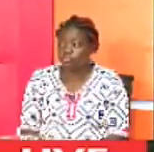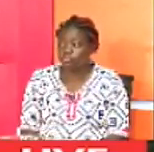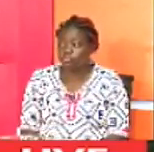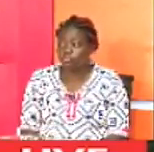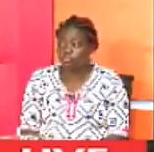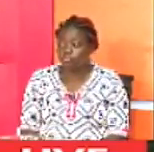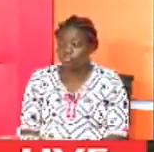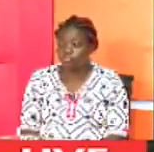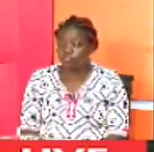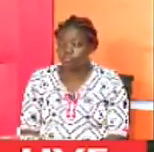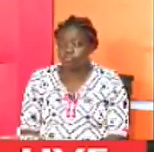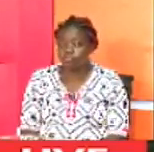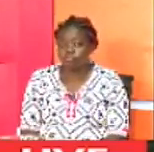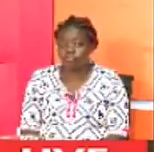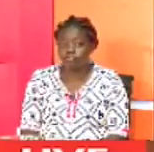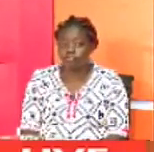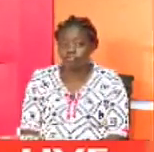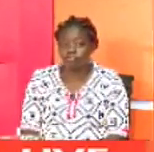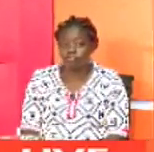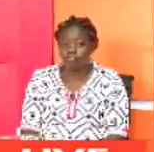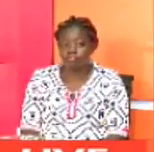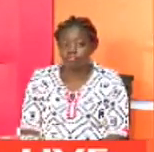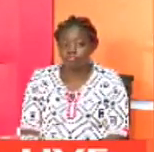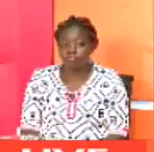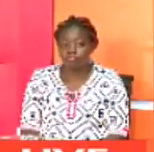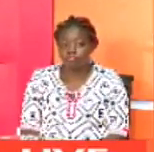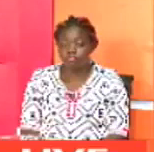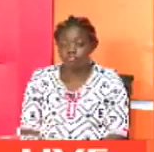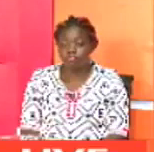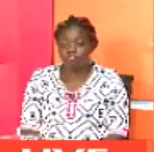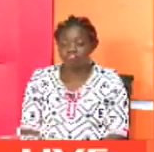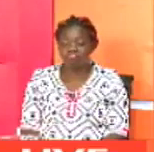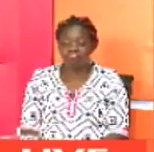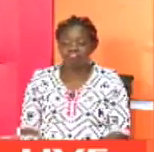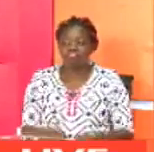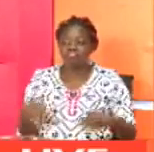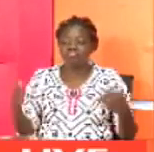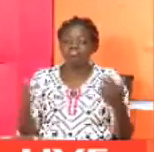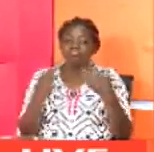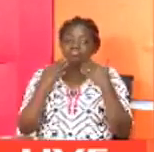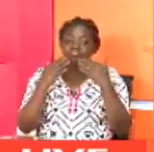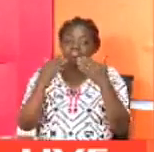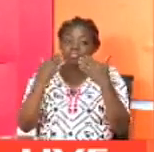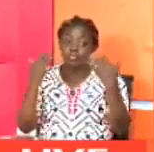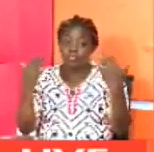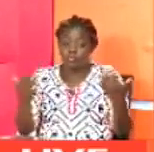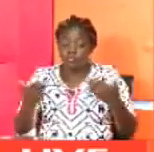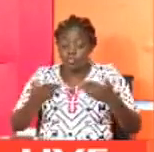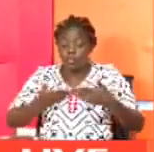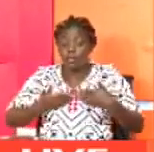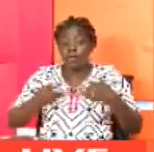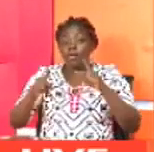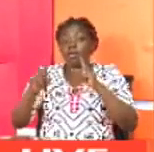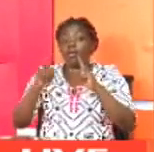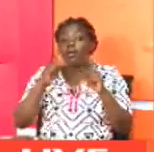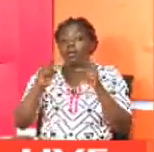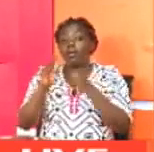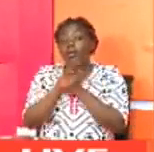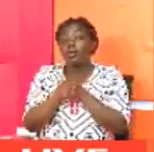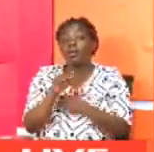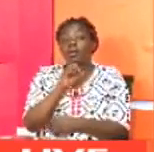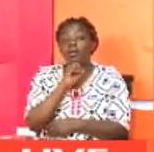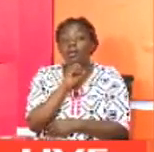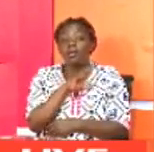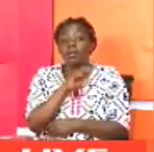Buvanjube bugwanjuba kajansi yesinga. Webale nnyo Josephine Lonkuse. Bo bannannyini woteeri mu ggwanga